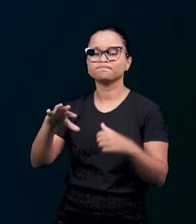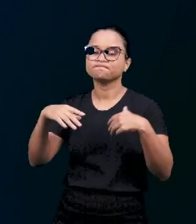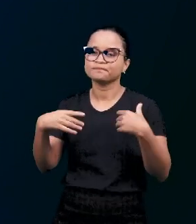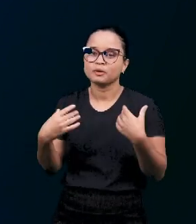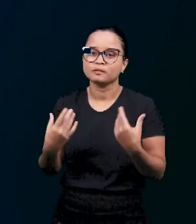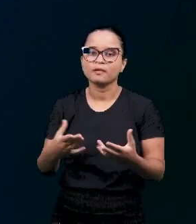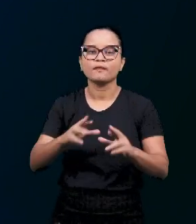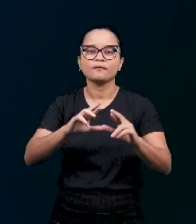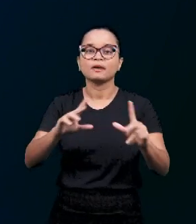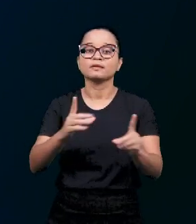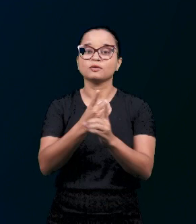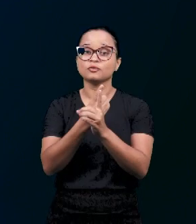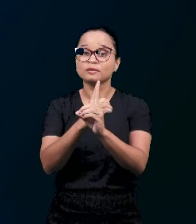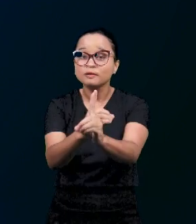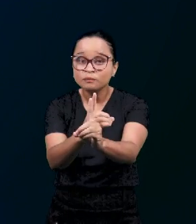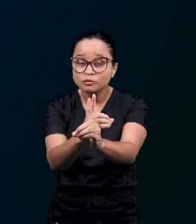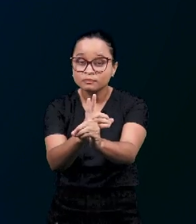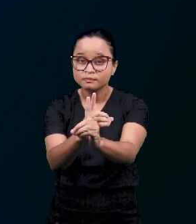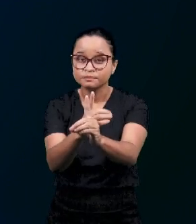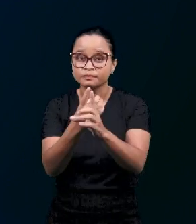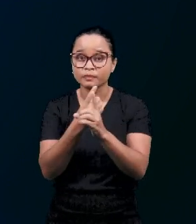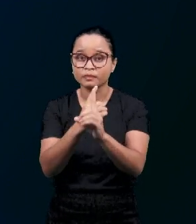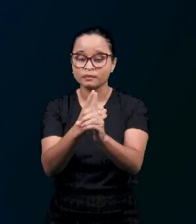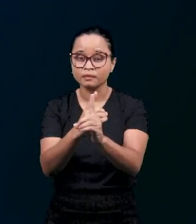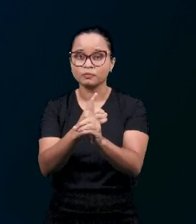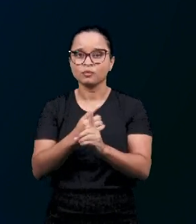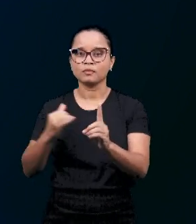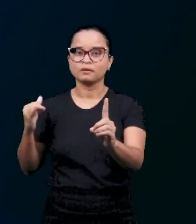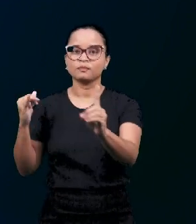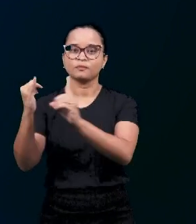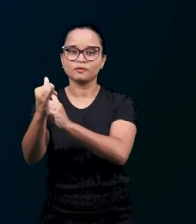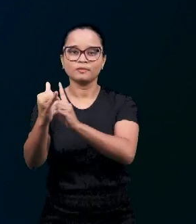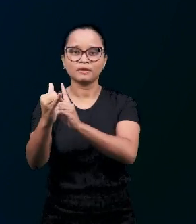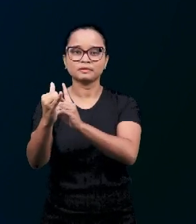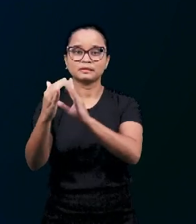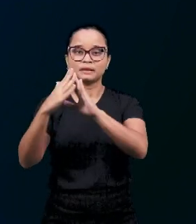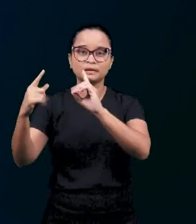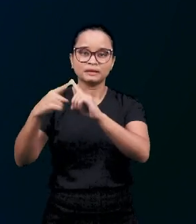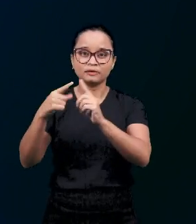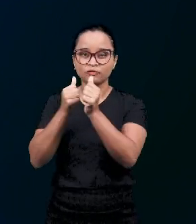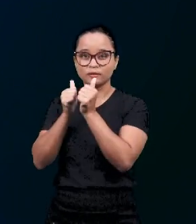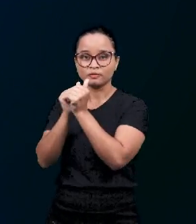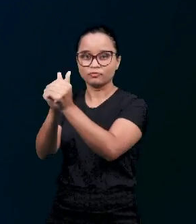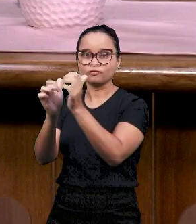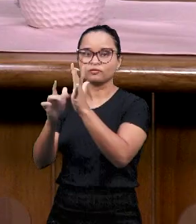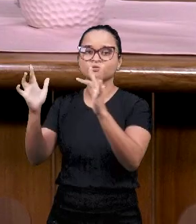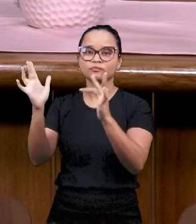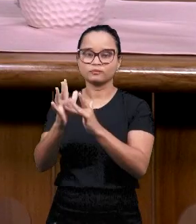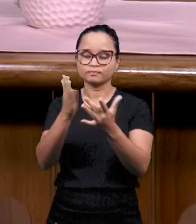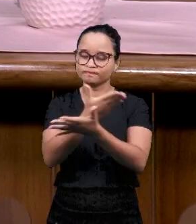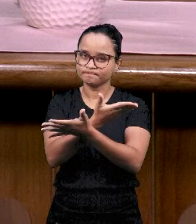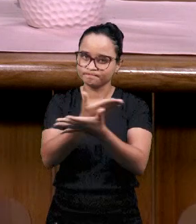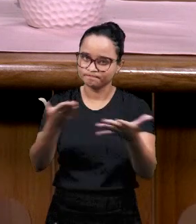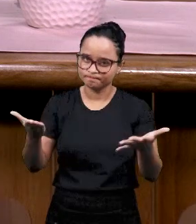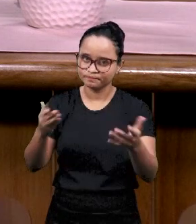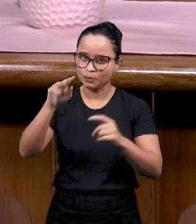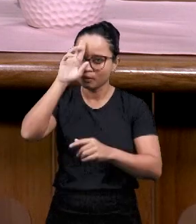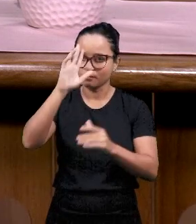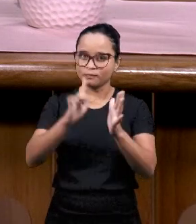Beaucoup de ses disciples, c'est la figure prophétique de l'Église qui accompagne Jésus. La paix du Seigneur